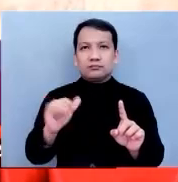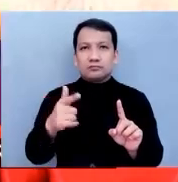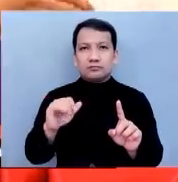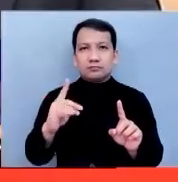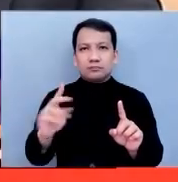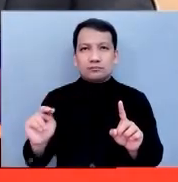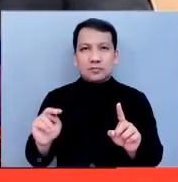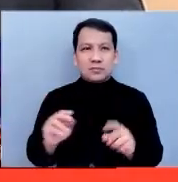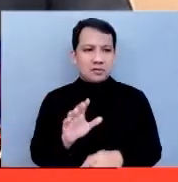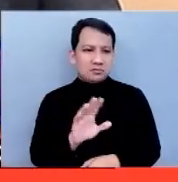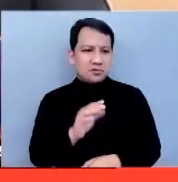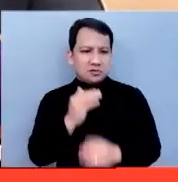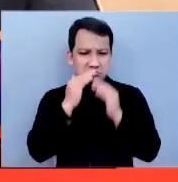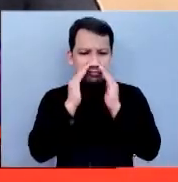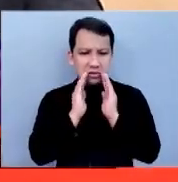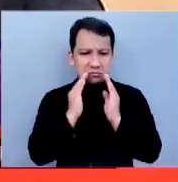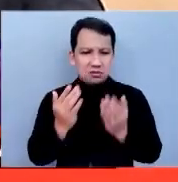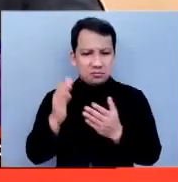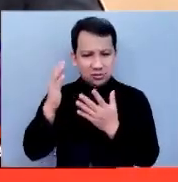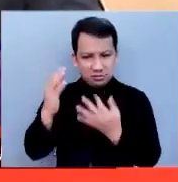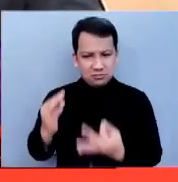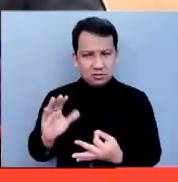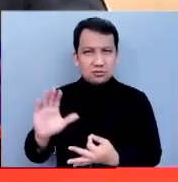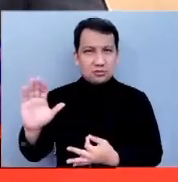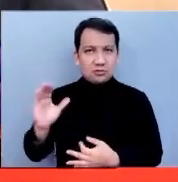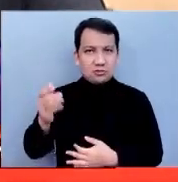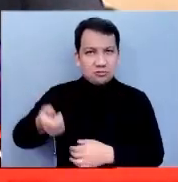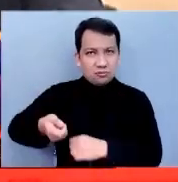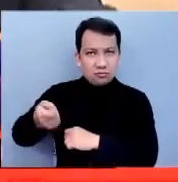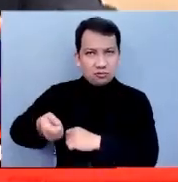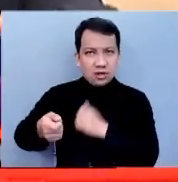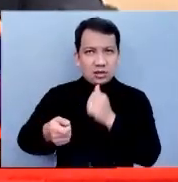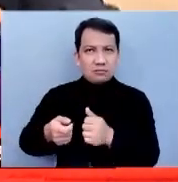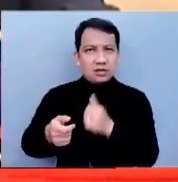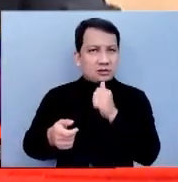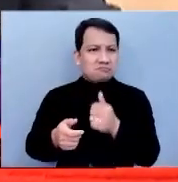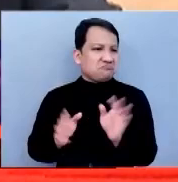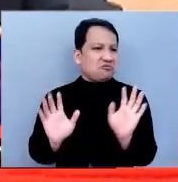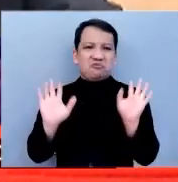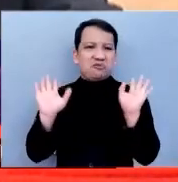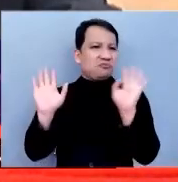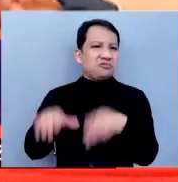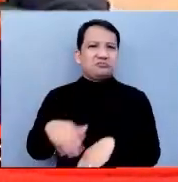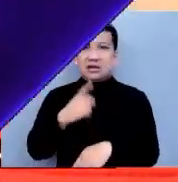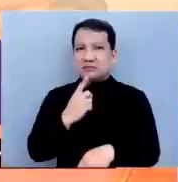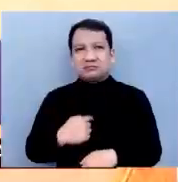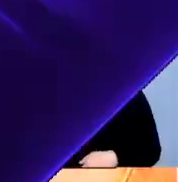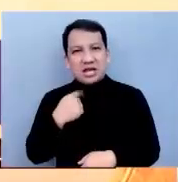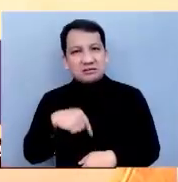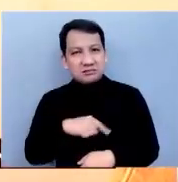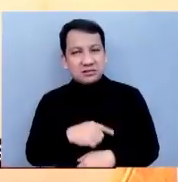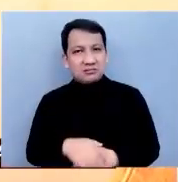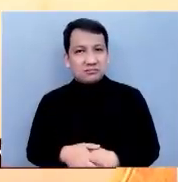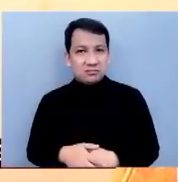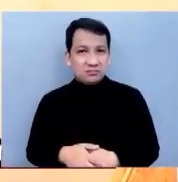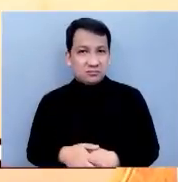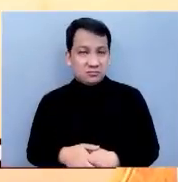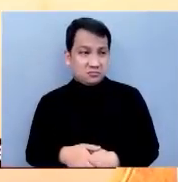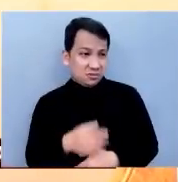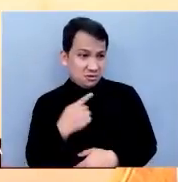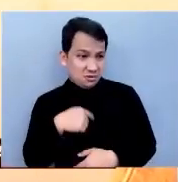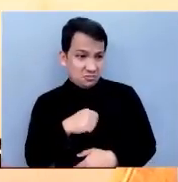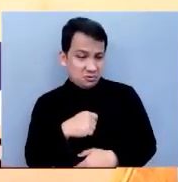raw ikinalulungkot ang desisyon ng Korte Suprema. Hindi raw ito big deal para sa kanya. Yung pagiging